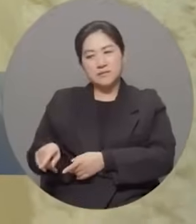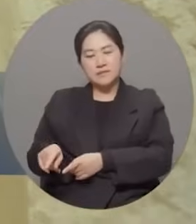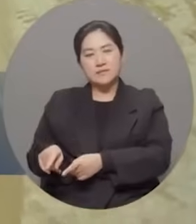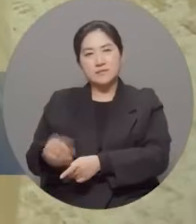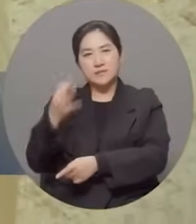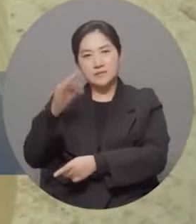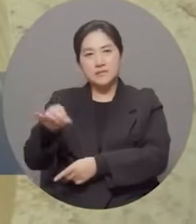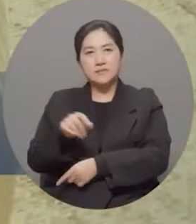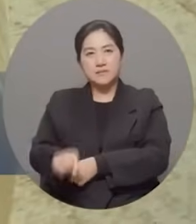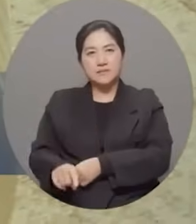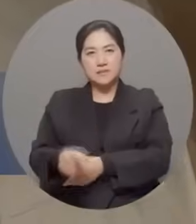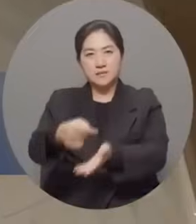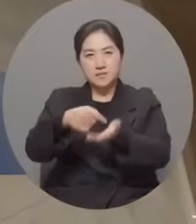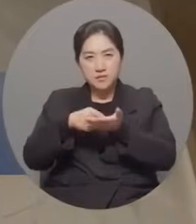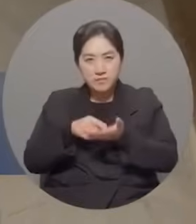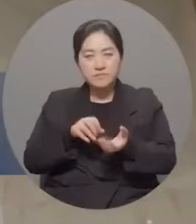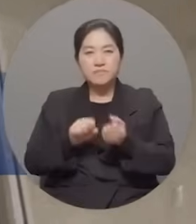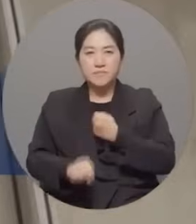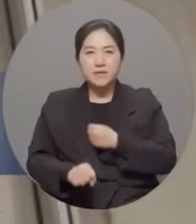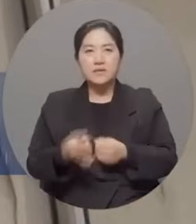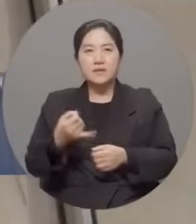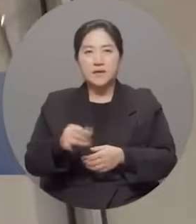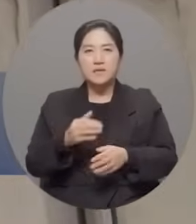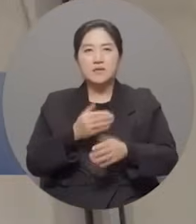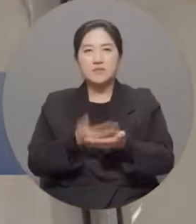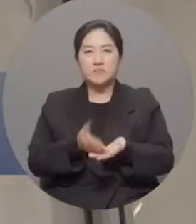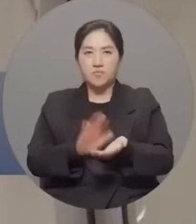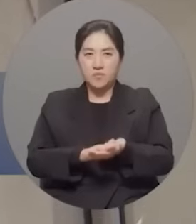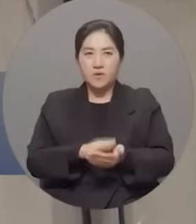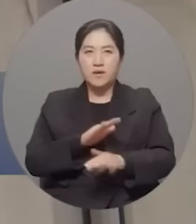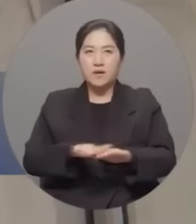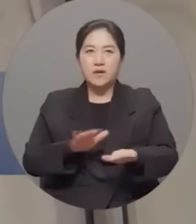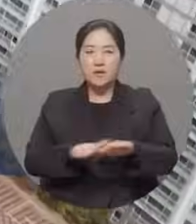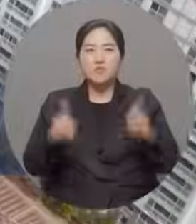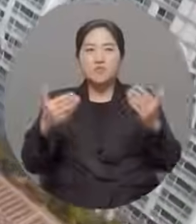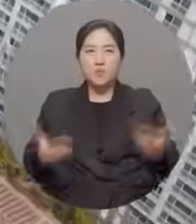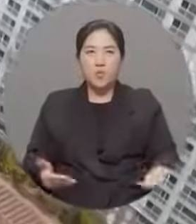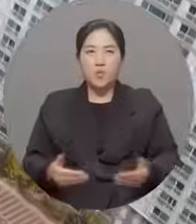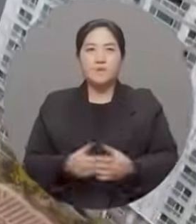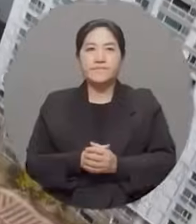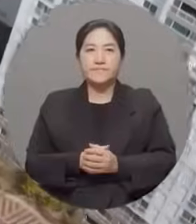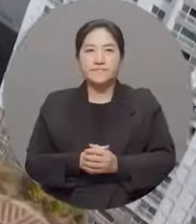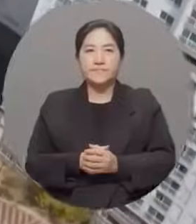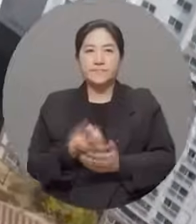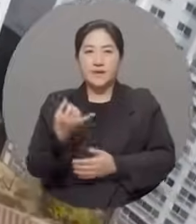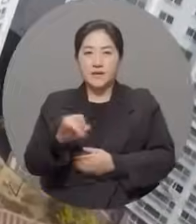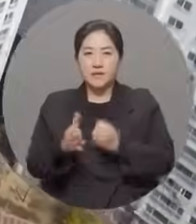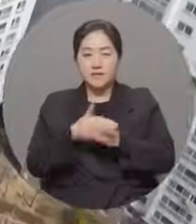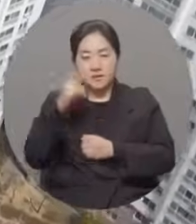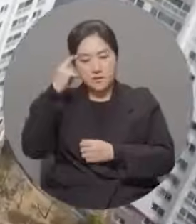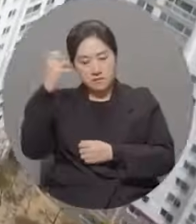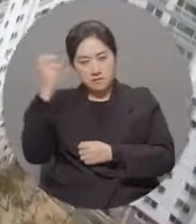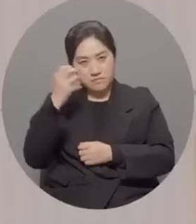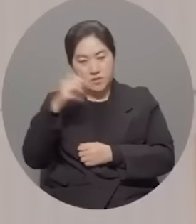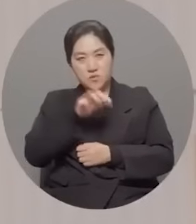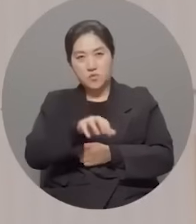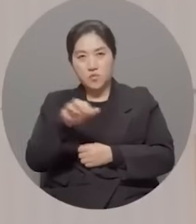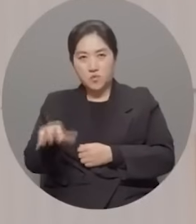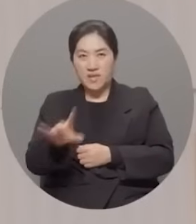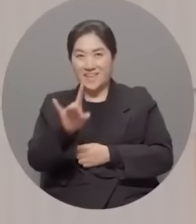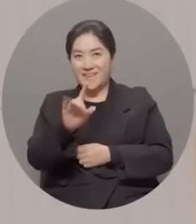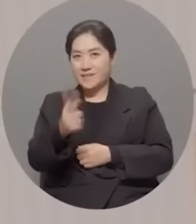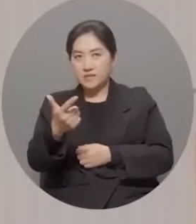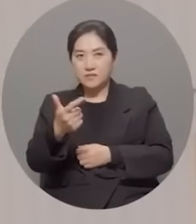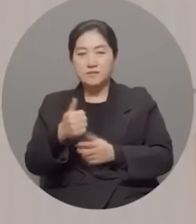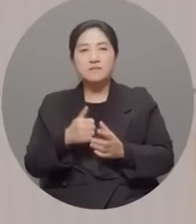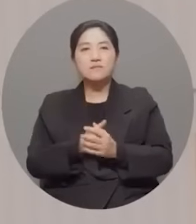한 거거든요. 접수하면 즉시 그 하자 보수를 처리해주고. 하자로 골머리를 앓는 곳은 이곳뿐만이